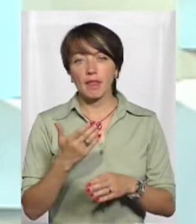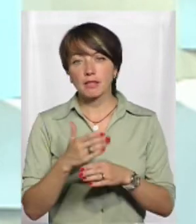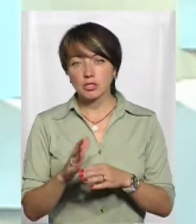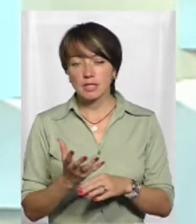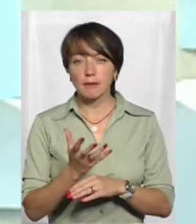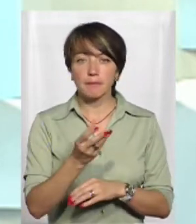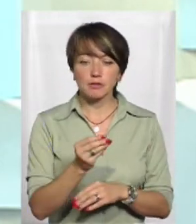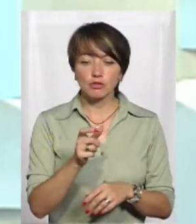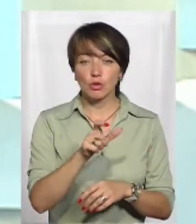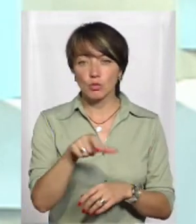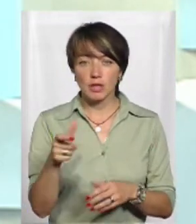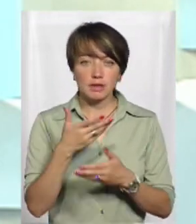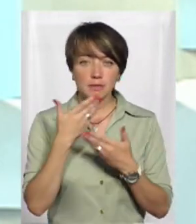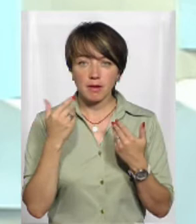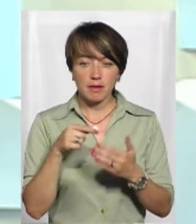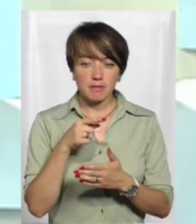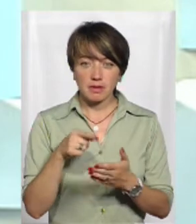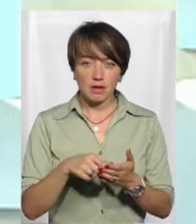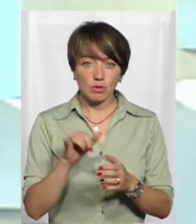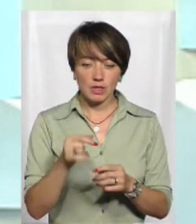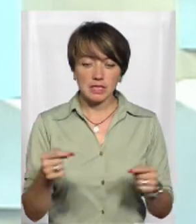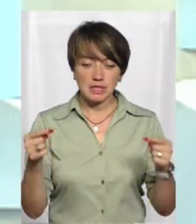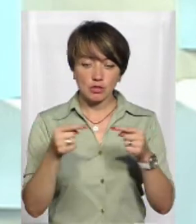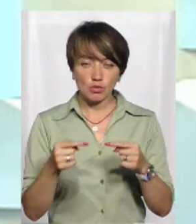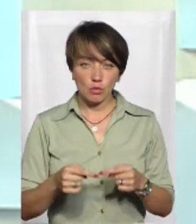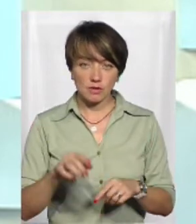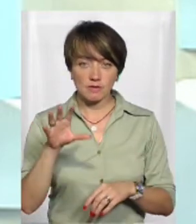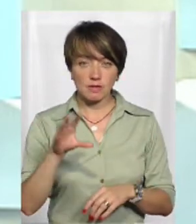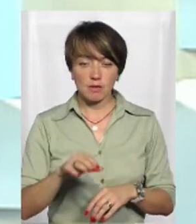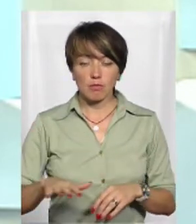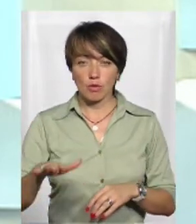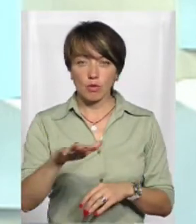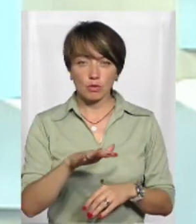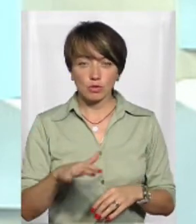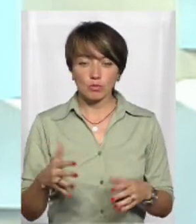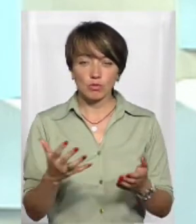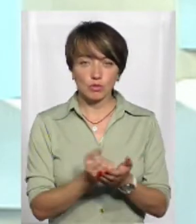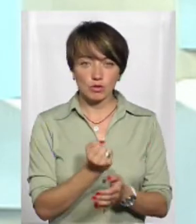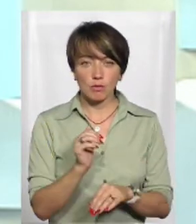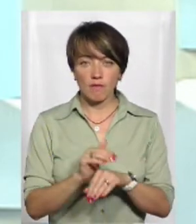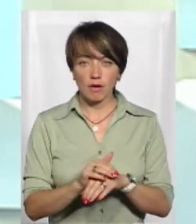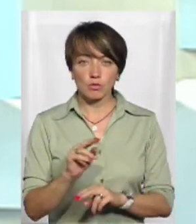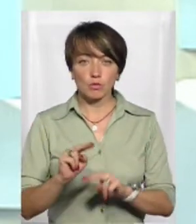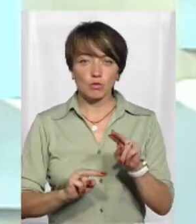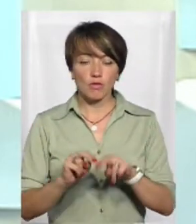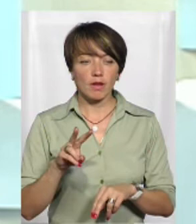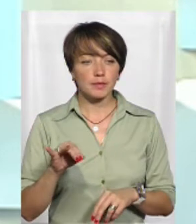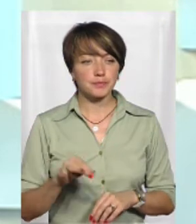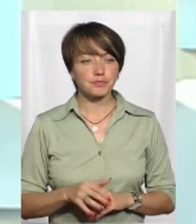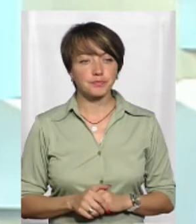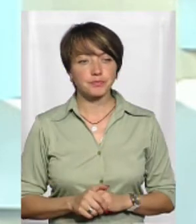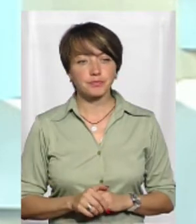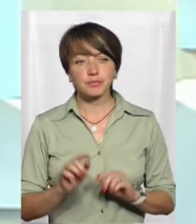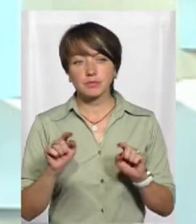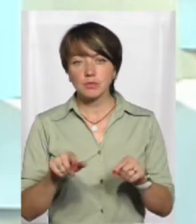там доплатила, в частини людей немає питань, тому що в них там зійшлося там їхні площі, які вони купляли і що по факту побудували. І